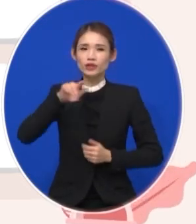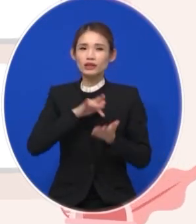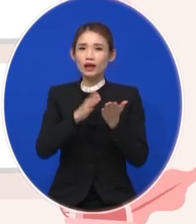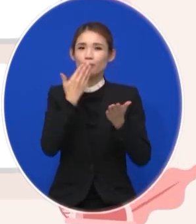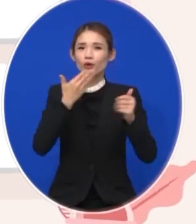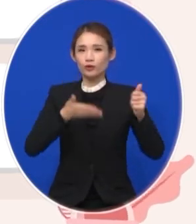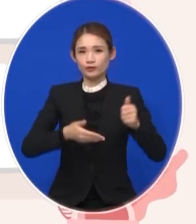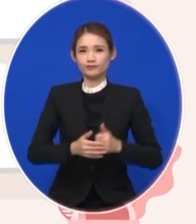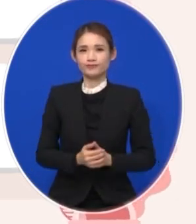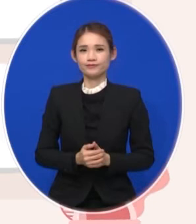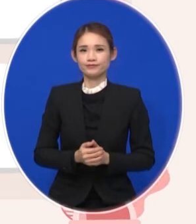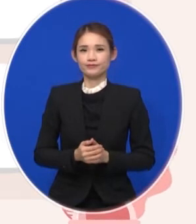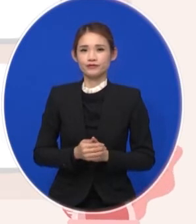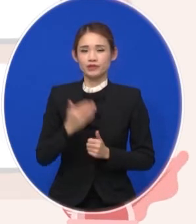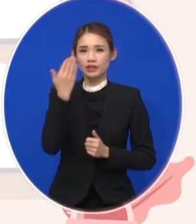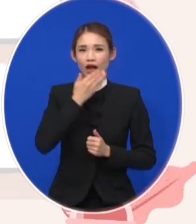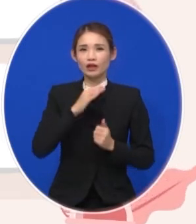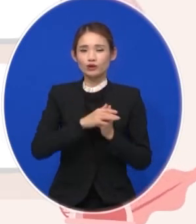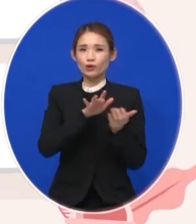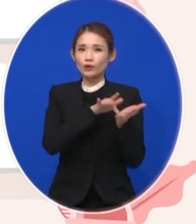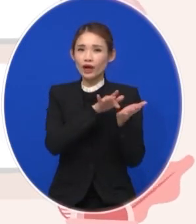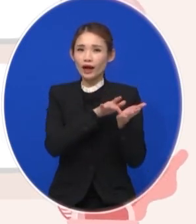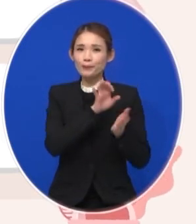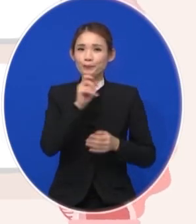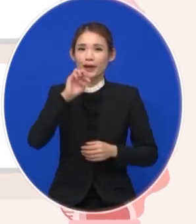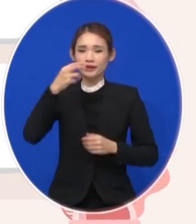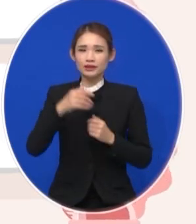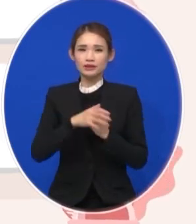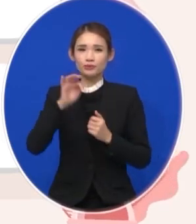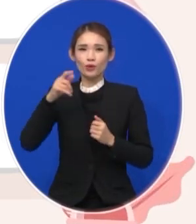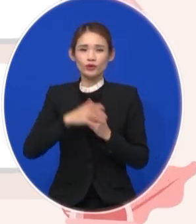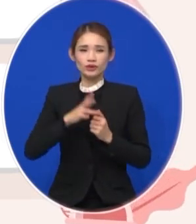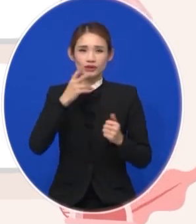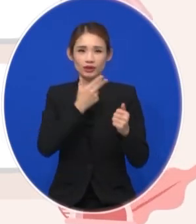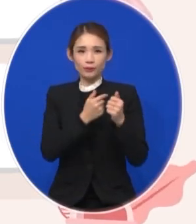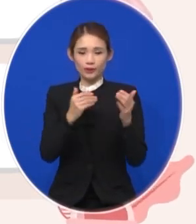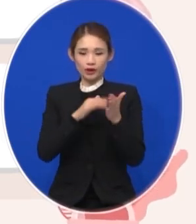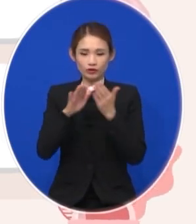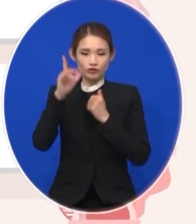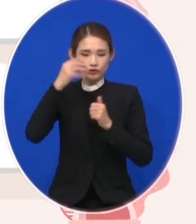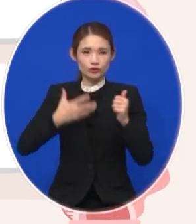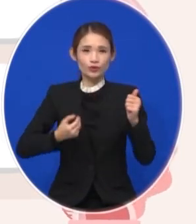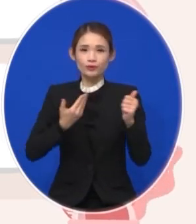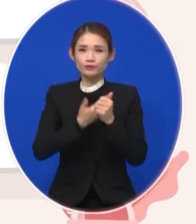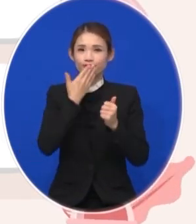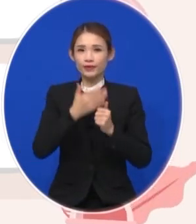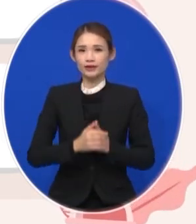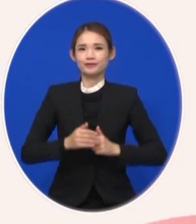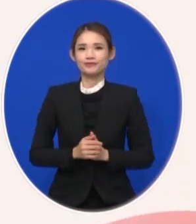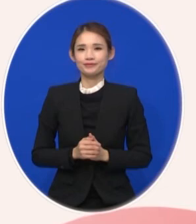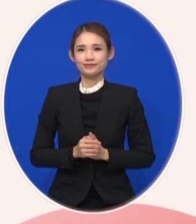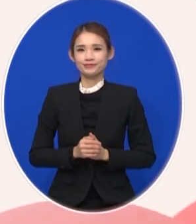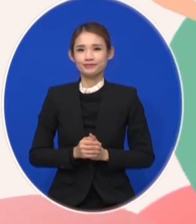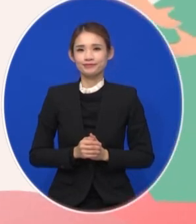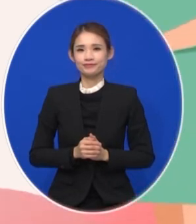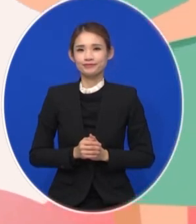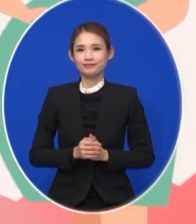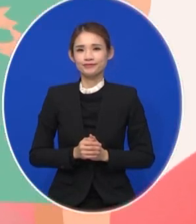권장합니다. 당뇨약 메트포르민과 인슐린은 사용 후에 모유 수유가 가능합니다.